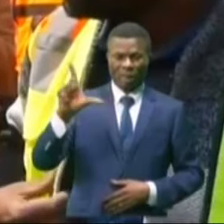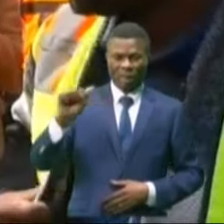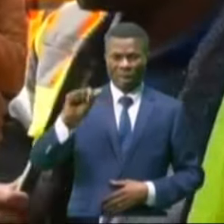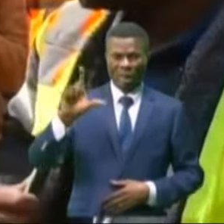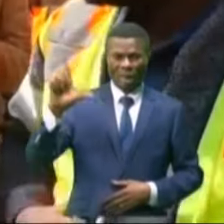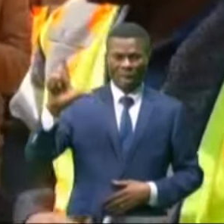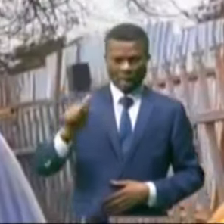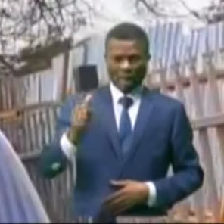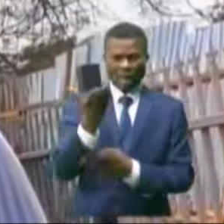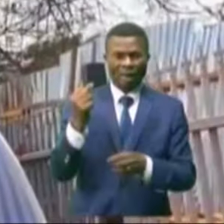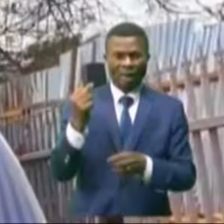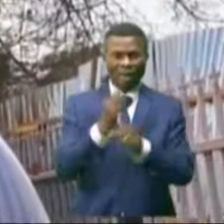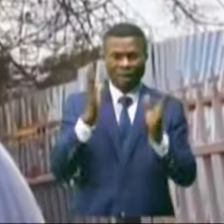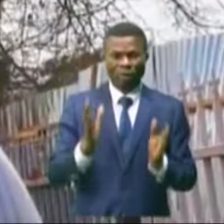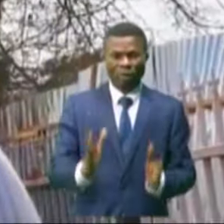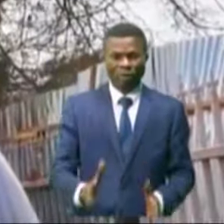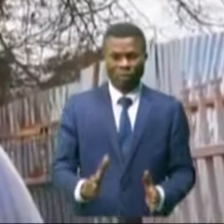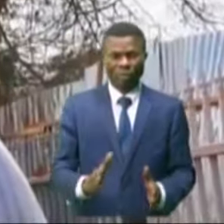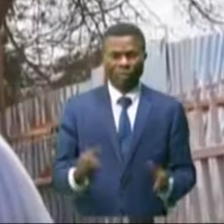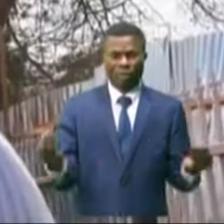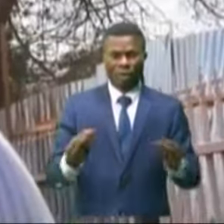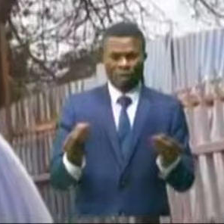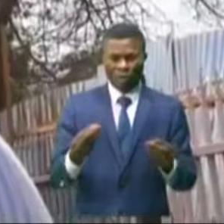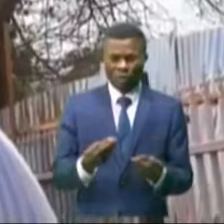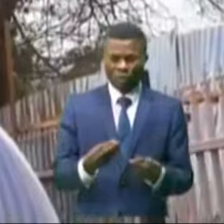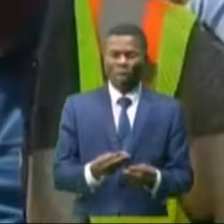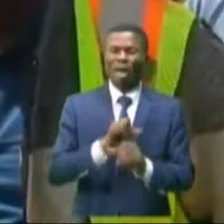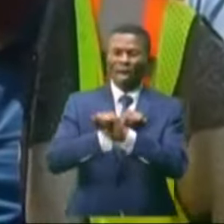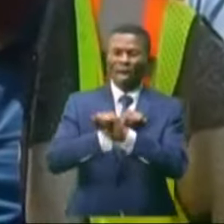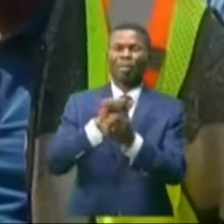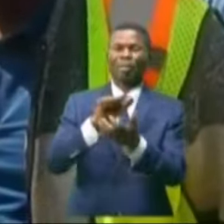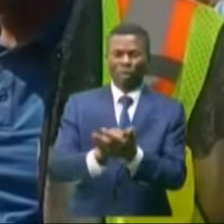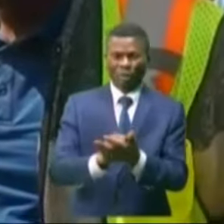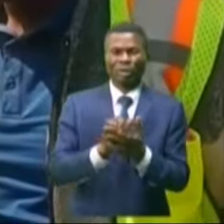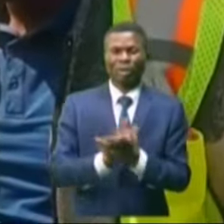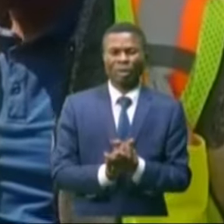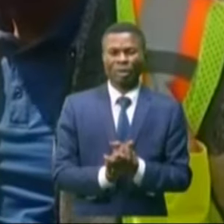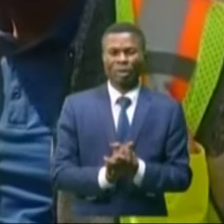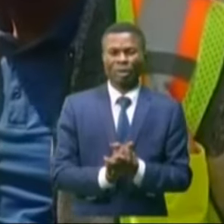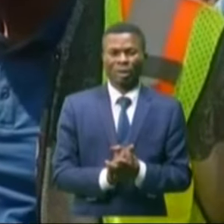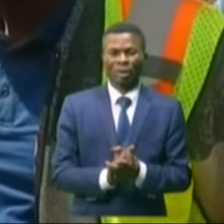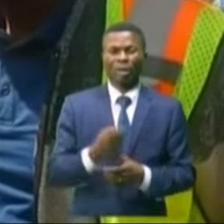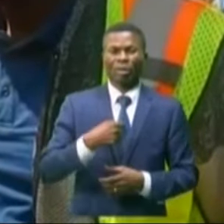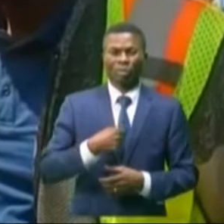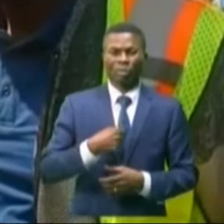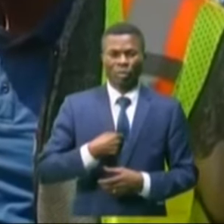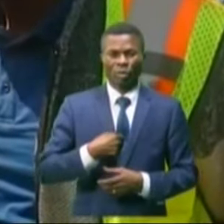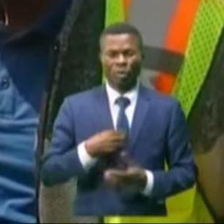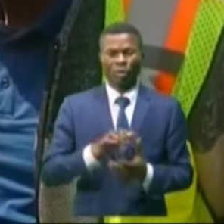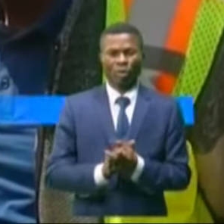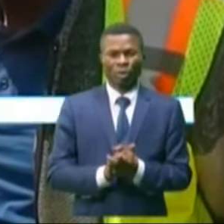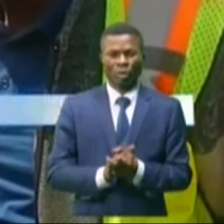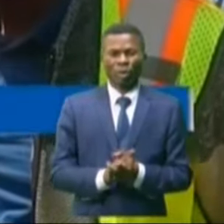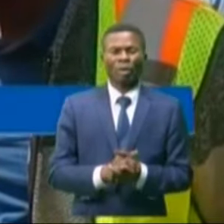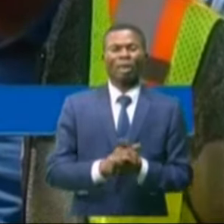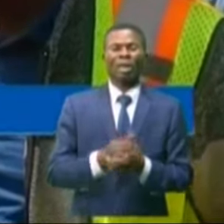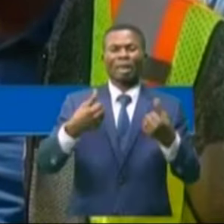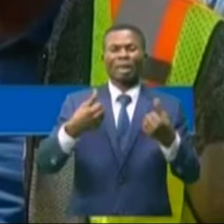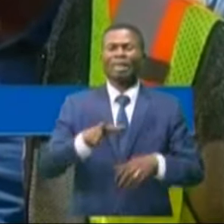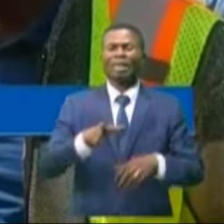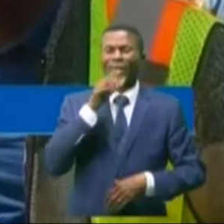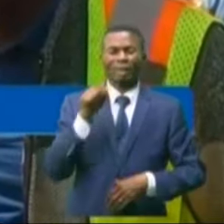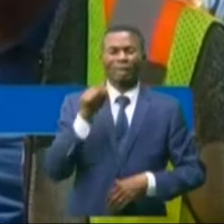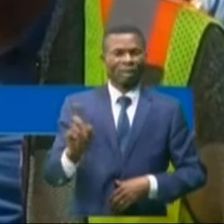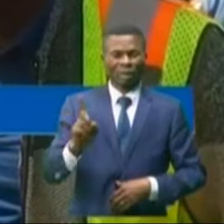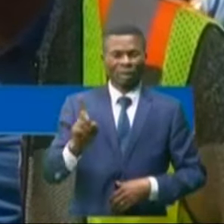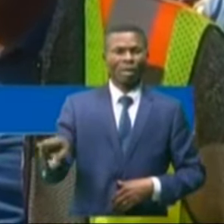son personnel à en faire bon usage. Je ne peux pas vous retenir longtemps ici parce que vous